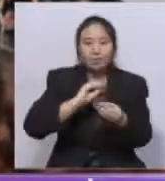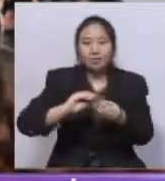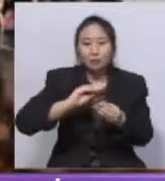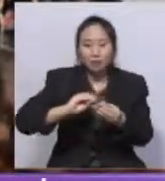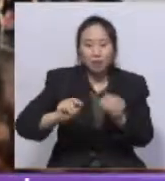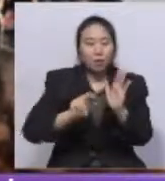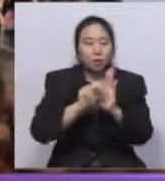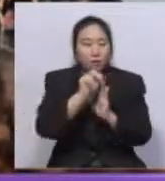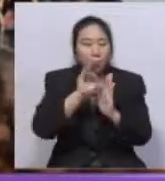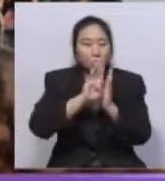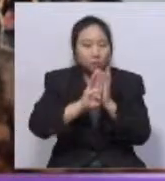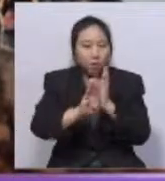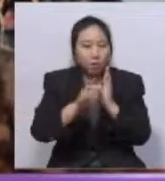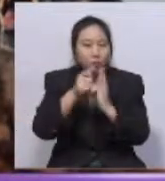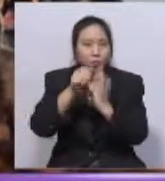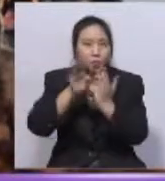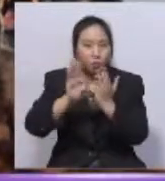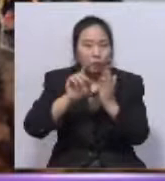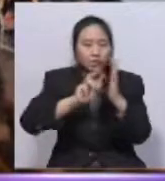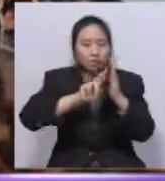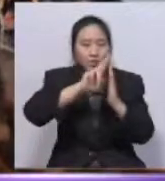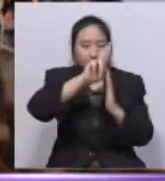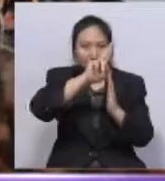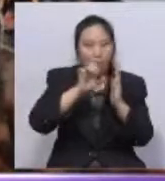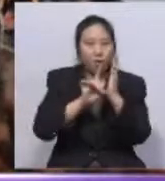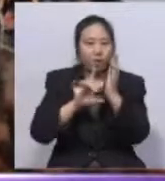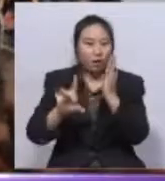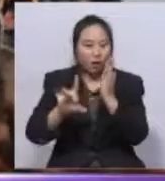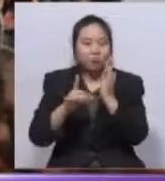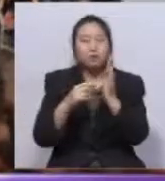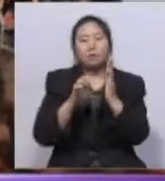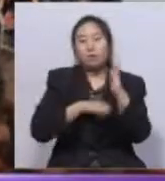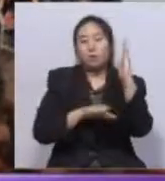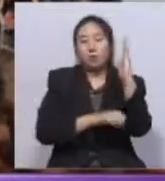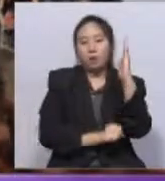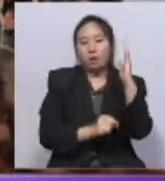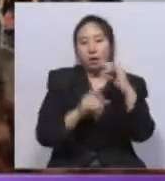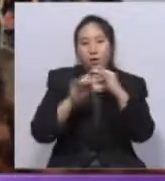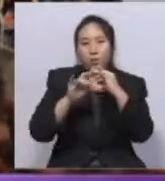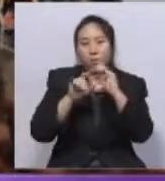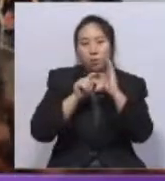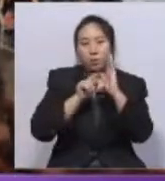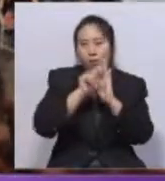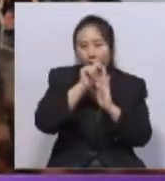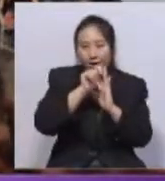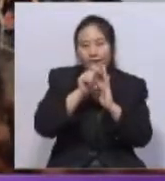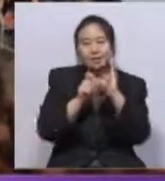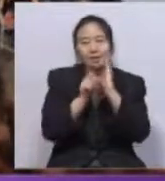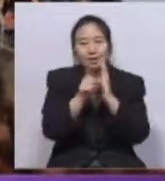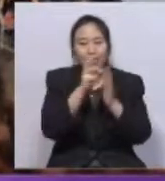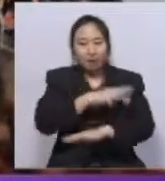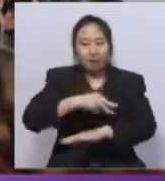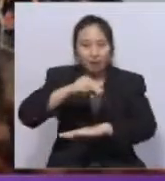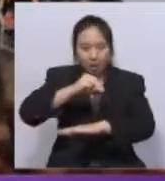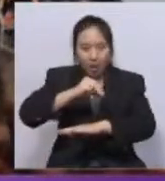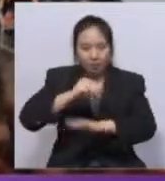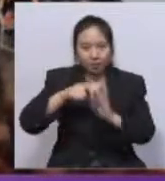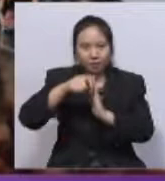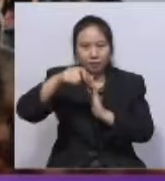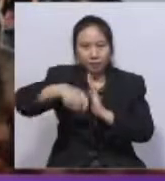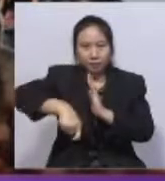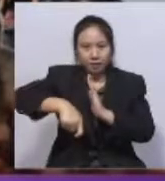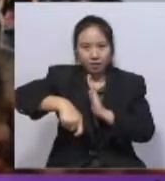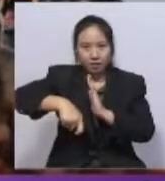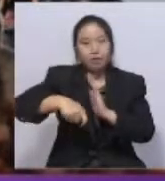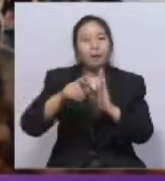เชิงเทราน่านบุรีรัมย์อุบลราชธานีเชียงราย101สงขลาระยองตากศรีสะเกษมหาสารคามนครรา